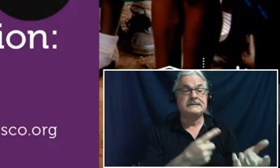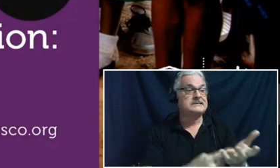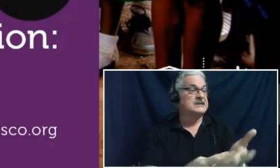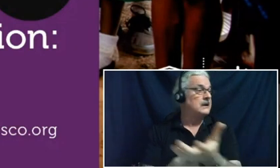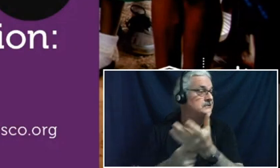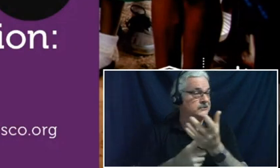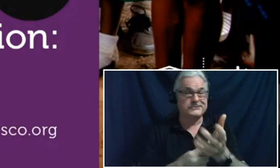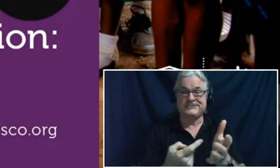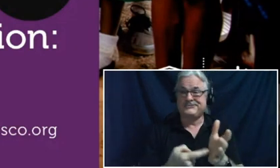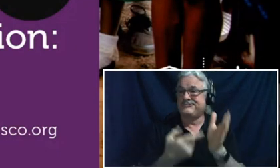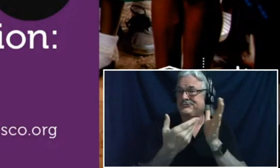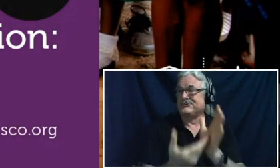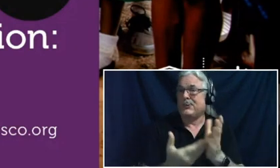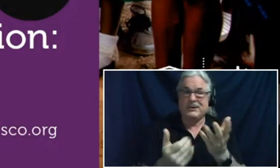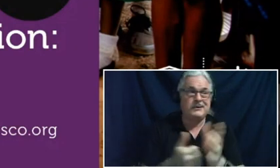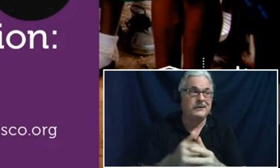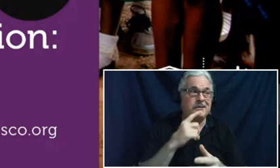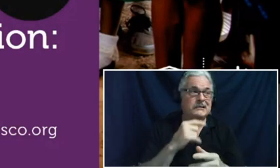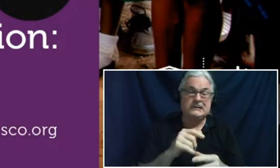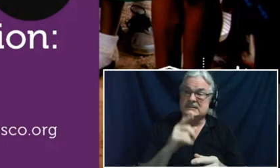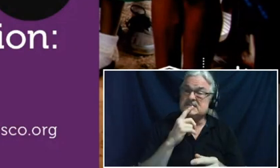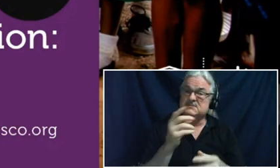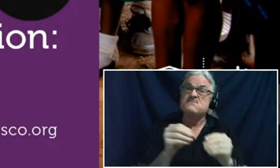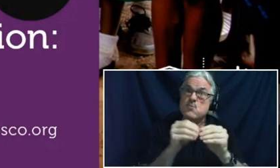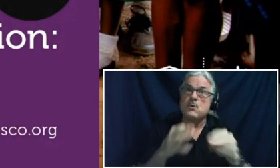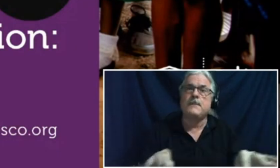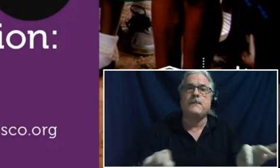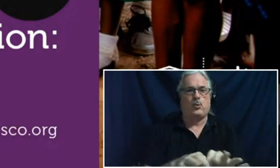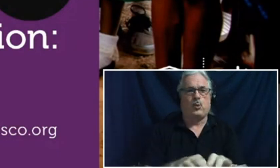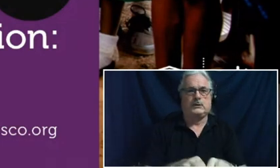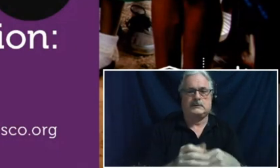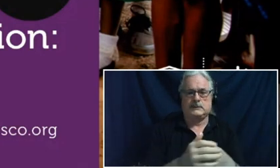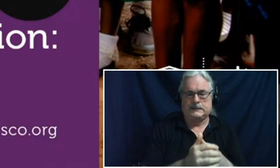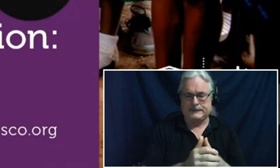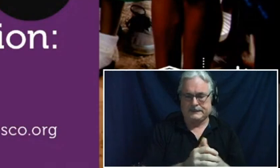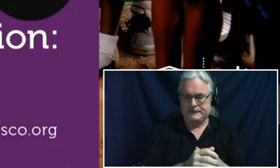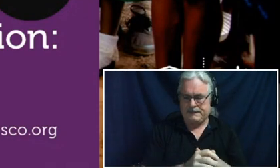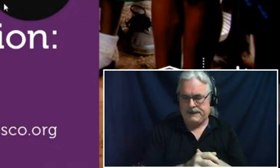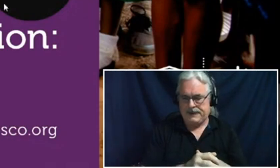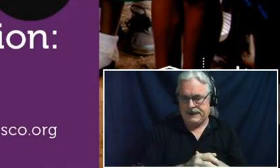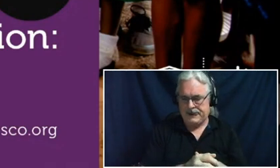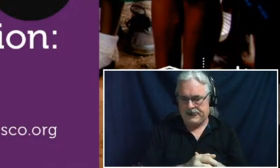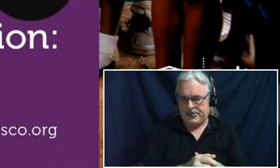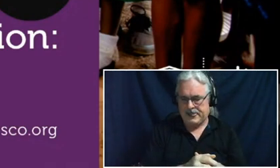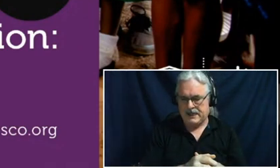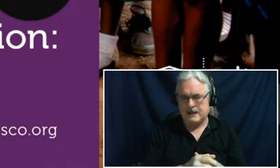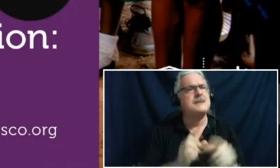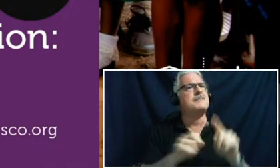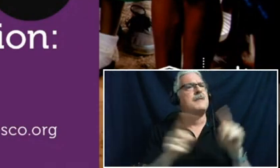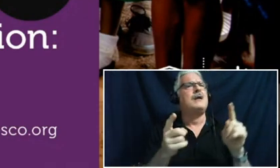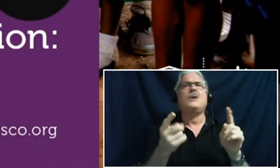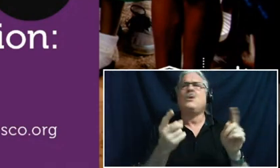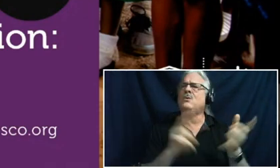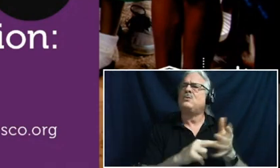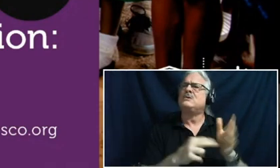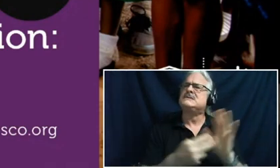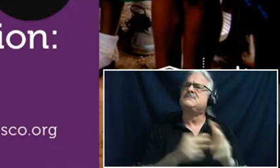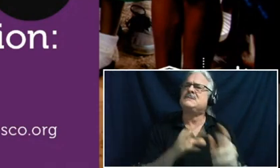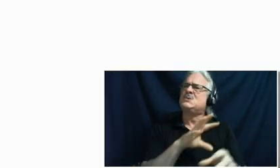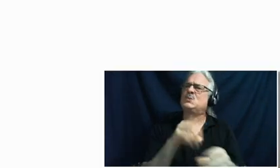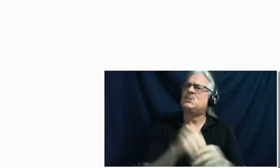de l'indiquer, les arguments sont devenus encore plus convaincants en faveur de l'ODD 4, l'éducation. Mais qu'entend-on